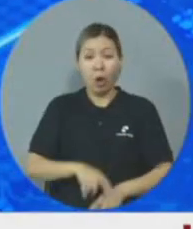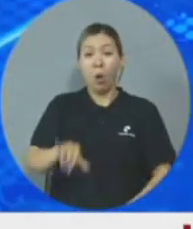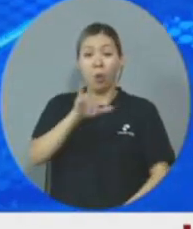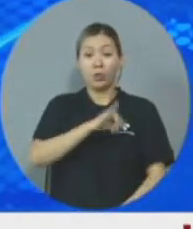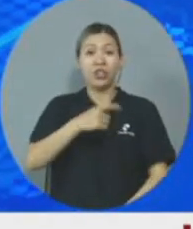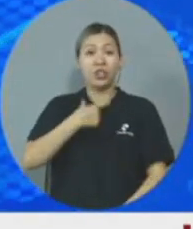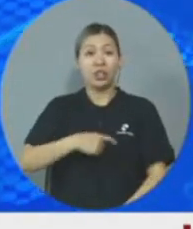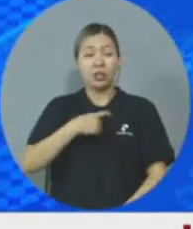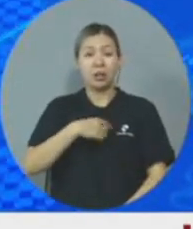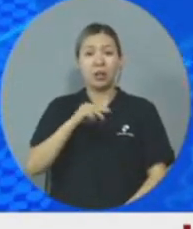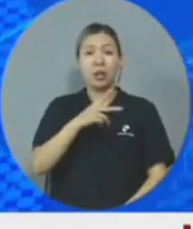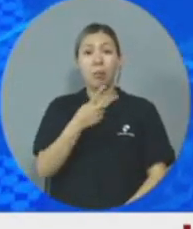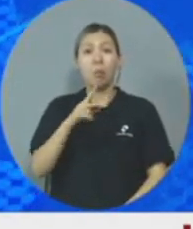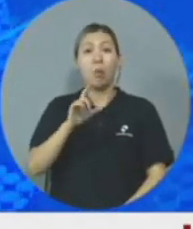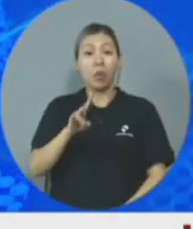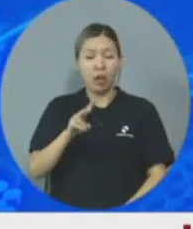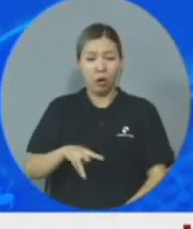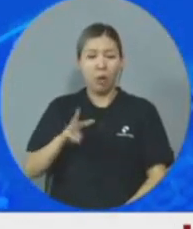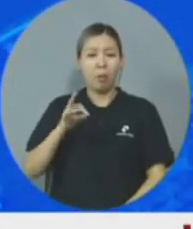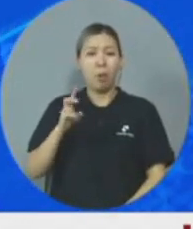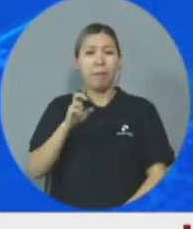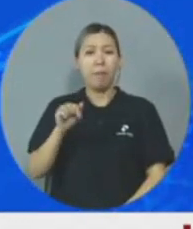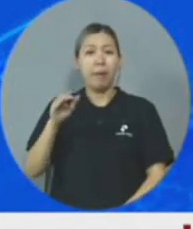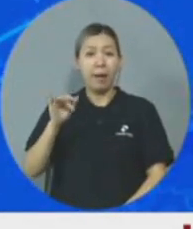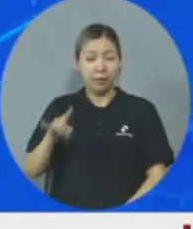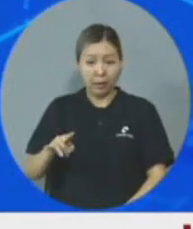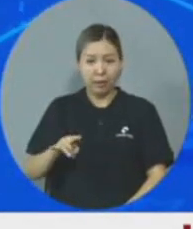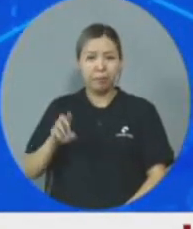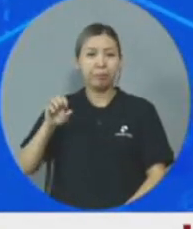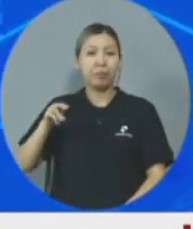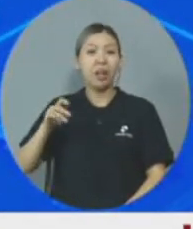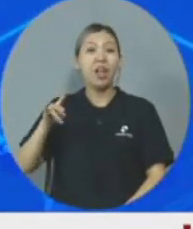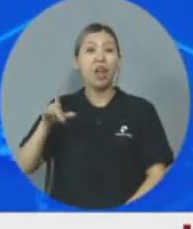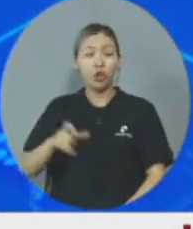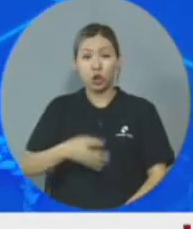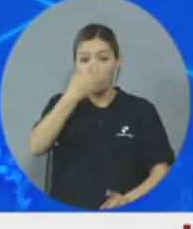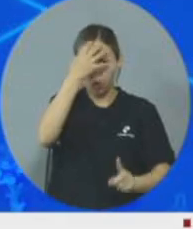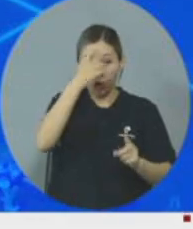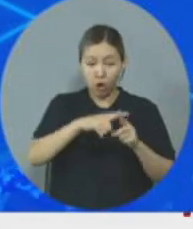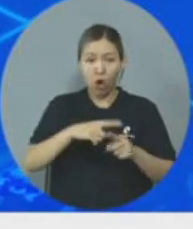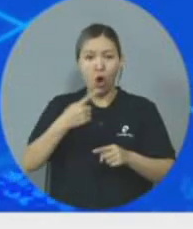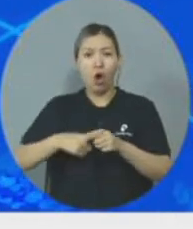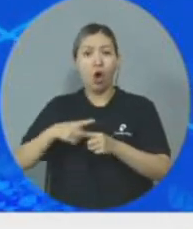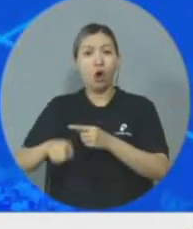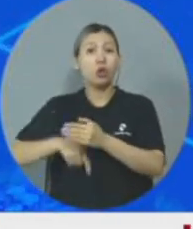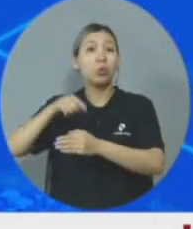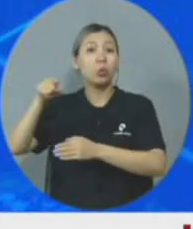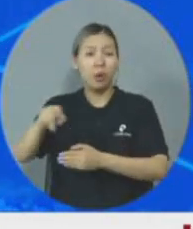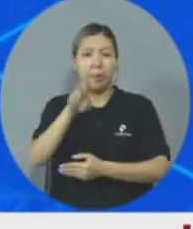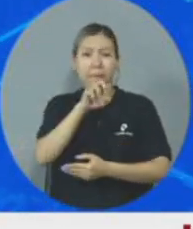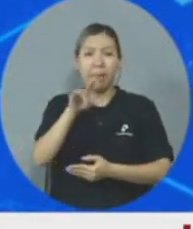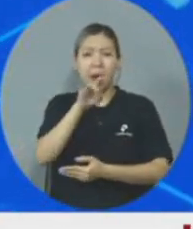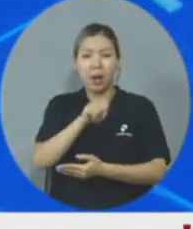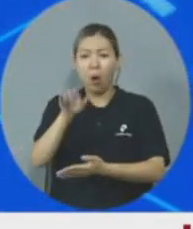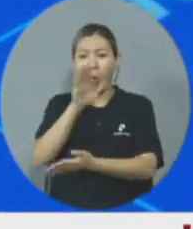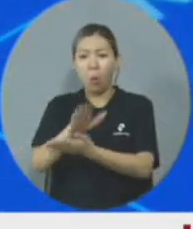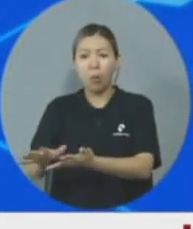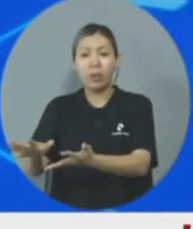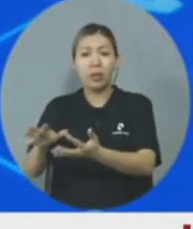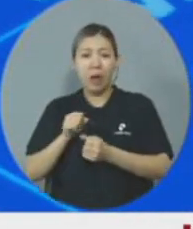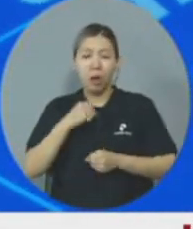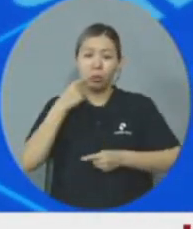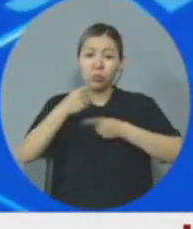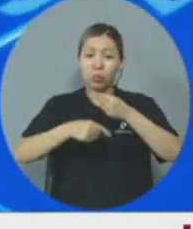хурлын гишүүн Тэмүүлэн Мөнхбаатар Бат Эрдэнэ нар төрийн болон орон нутгийн өмчөөр бараа ажил үйлчлэгээ худалдан авах тухай хуулийн нэмэлт өөрчлөлт